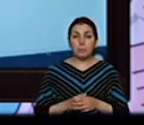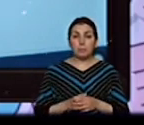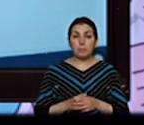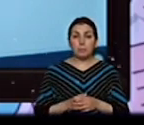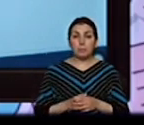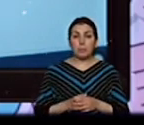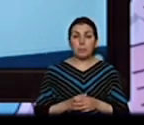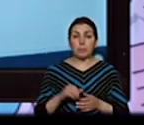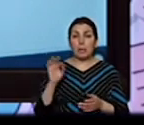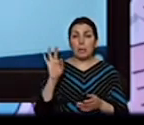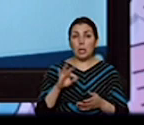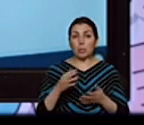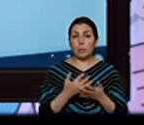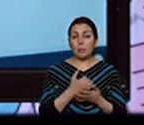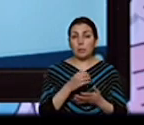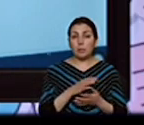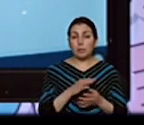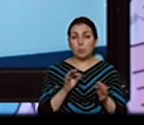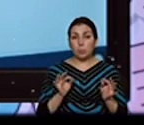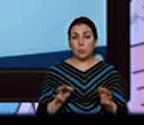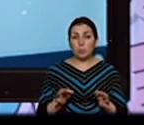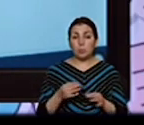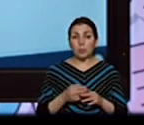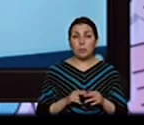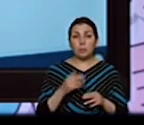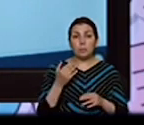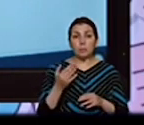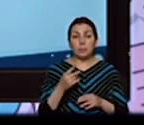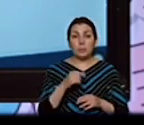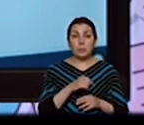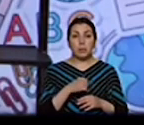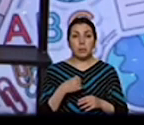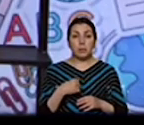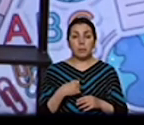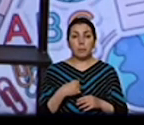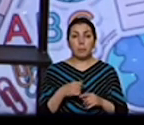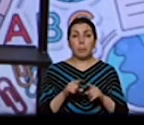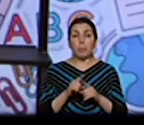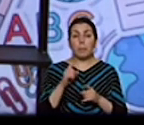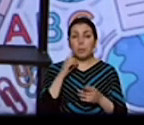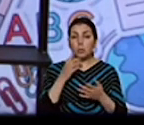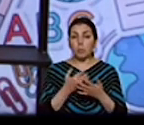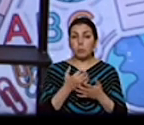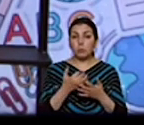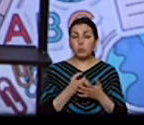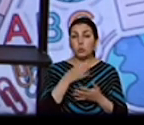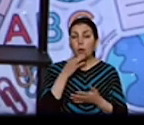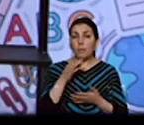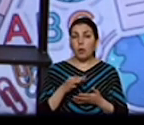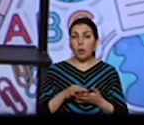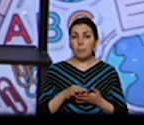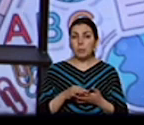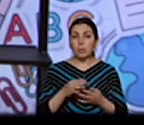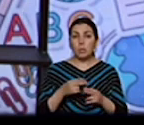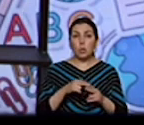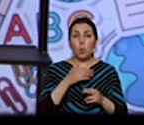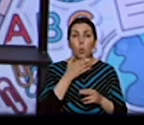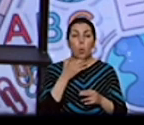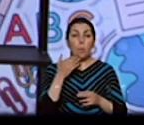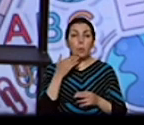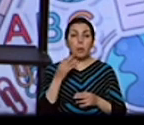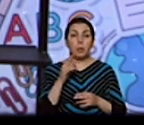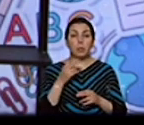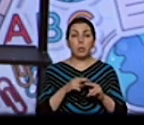Qani, darrov payqadingiz-a bolajonlar? Demak, siz mana shu topishmoq hamda javobidan